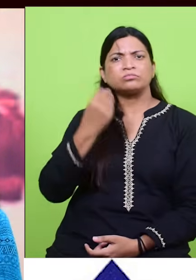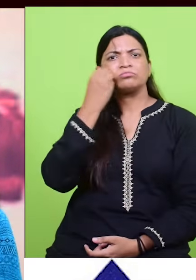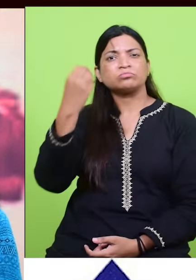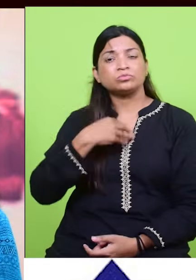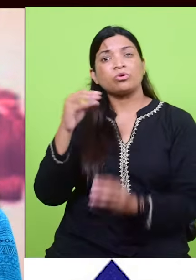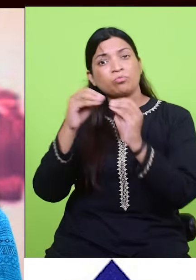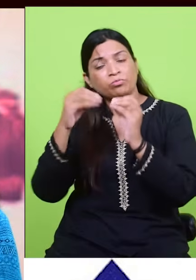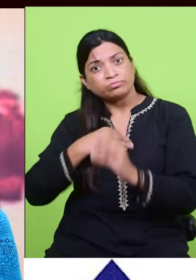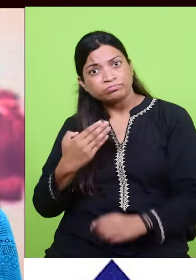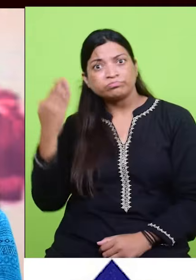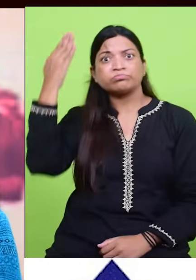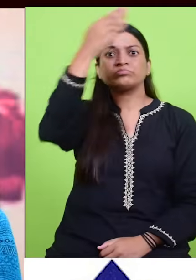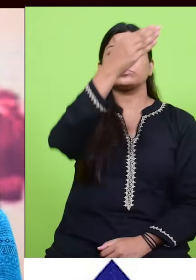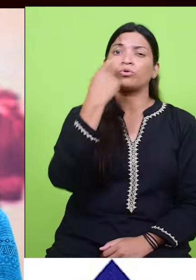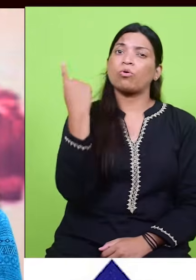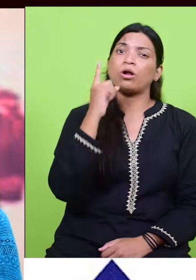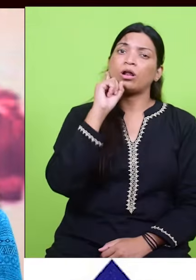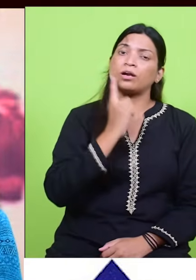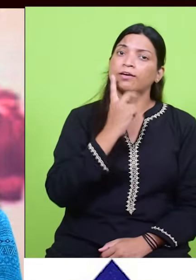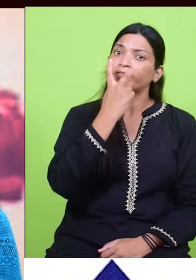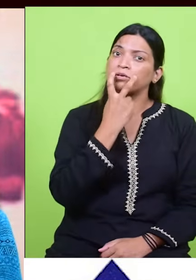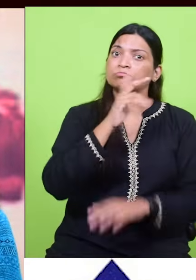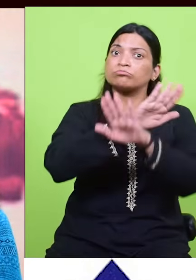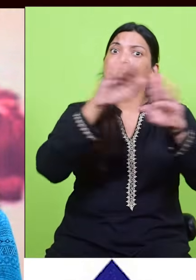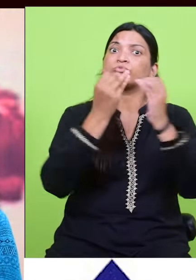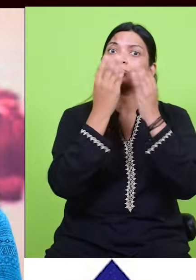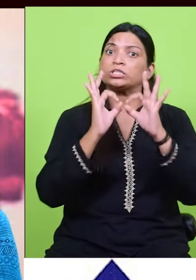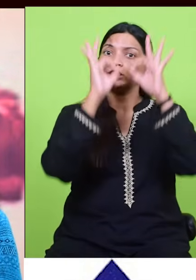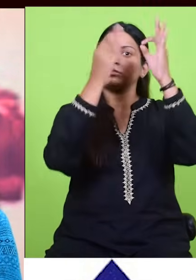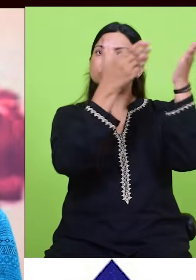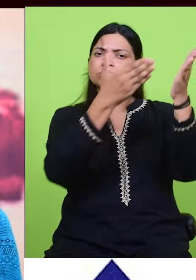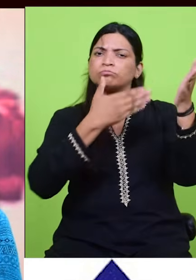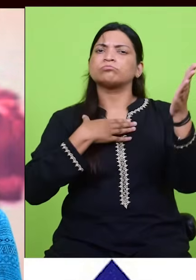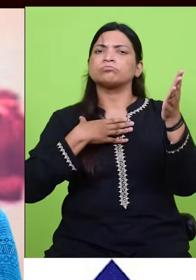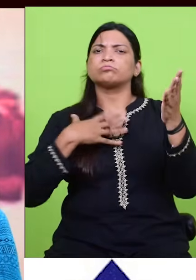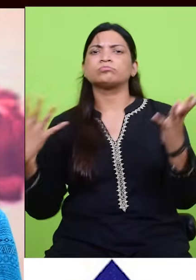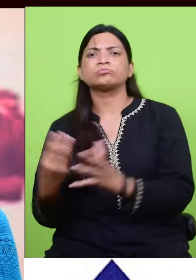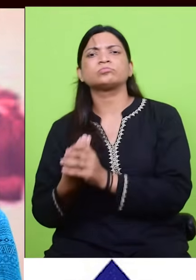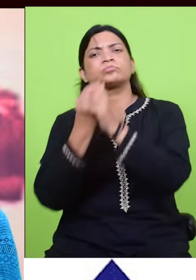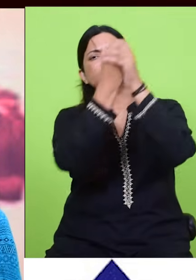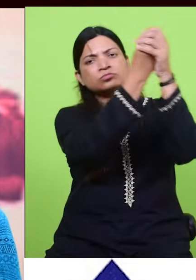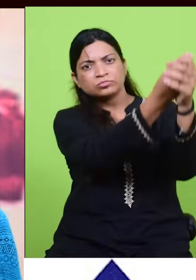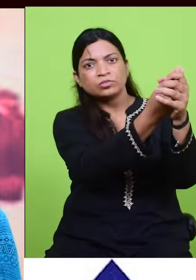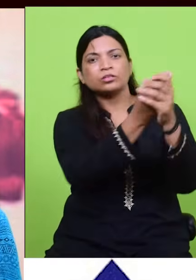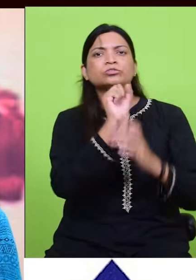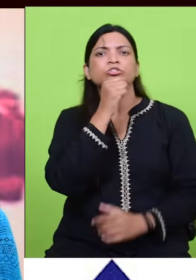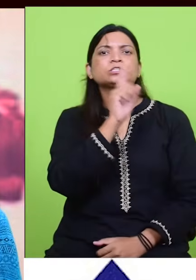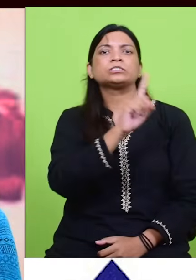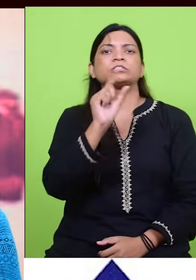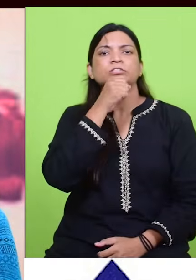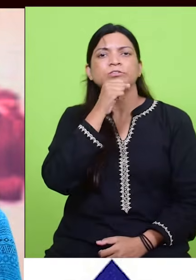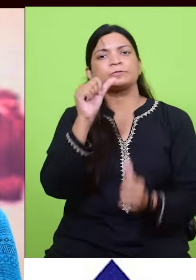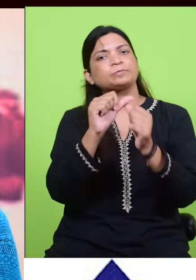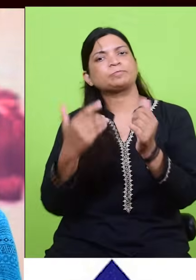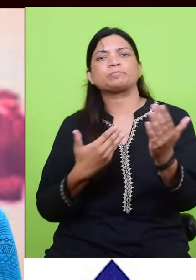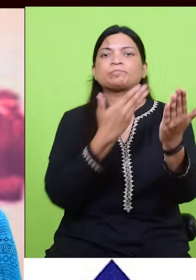ना बॉम्बे में जाइए, वाशी में, वहाँ पे स्कूल है ये डेफ ब्लाइंड बच्चों का ही। वहाँ गए तो उसका वहाँ पे एडमिशन हो गया। 11 साल की थी,